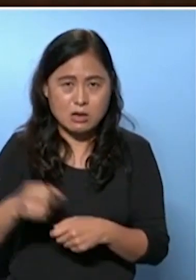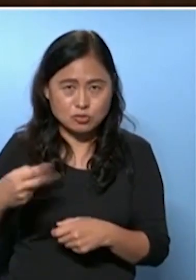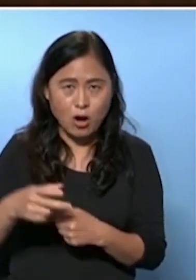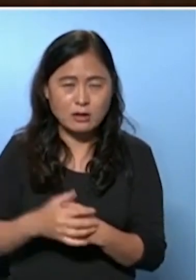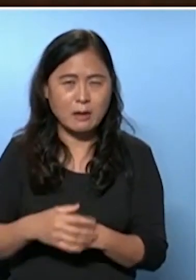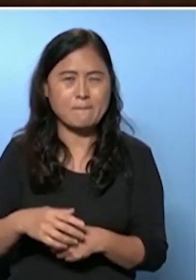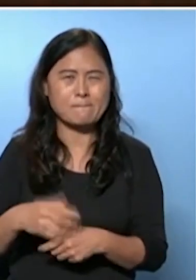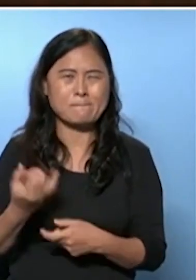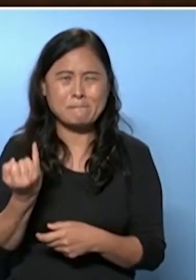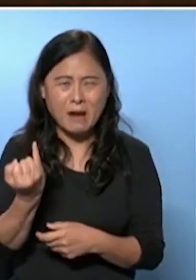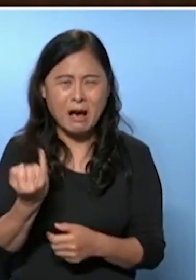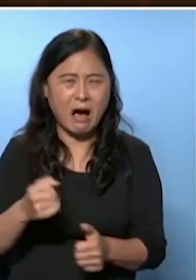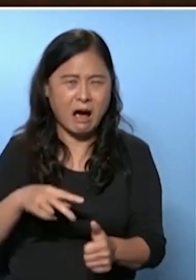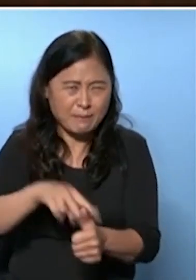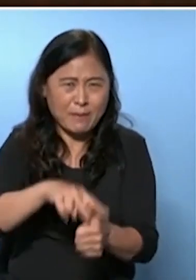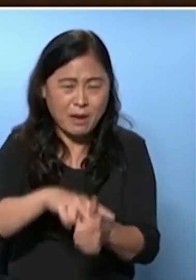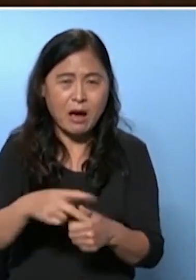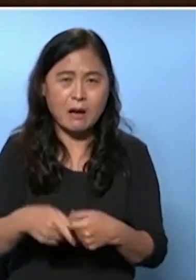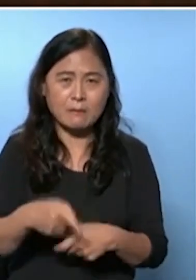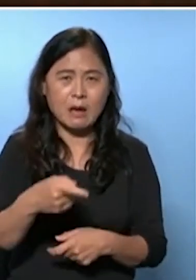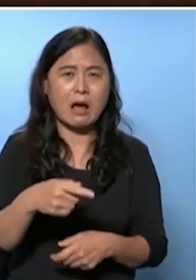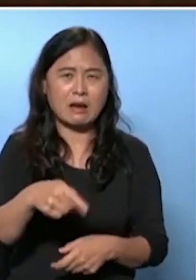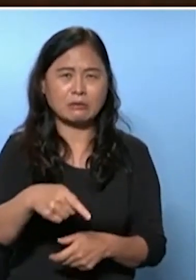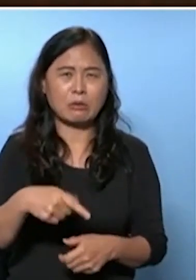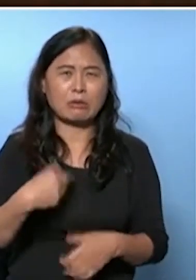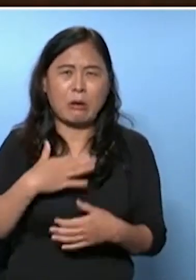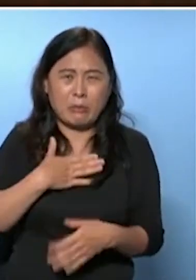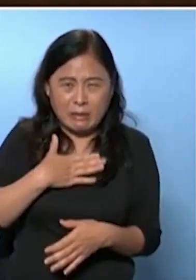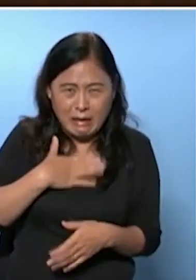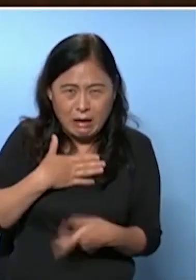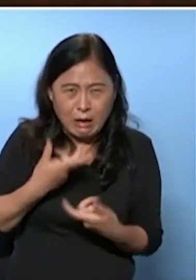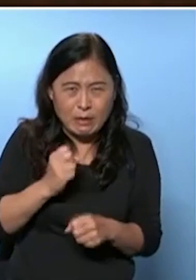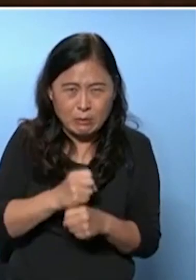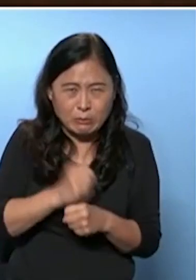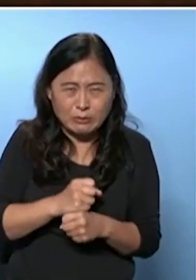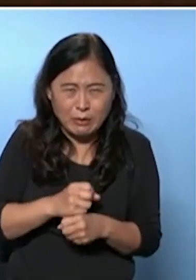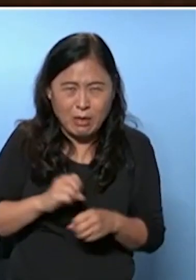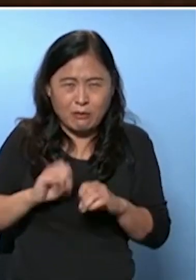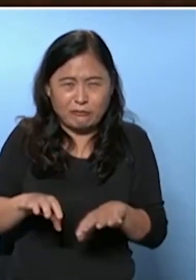良僱主的行為，兼且這麼卑鄙去脅迫人家，令人家在恐懼底下不敢執行職務的行為。